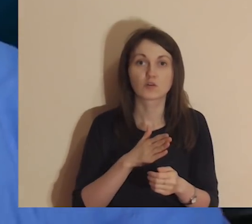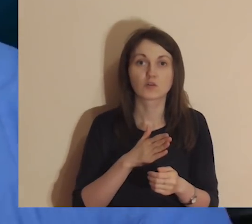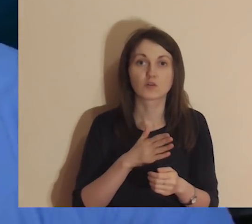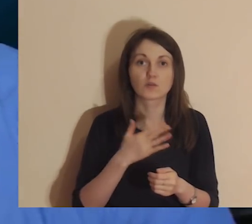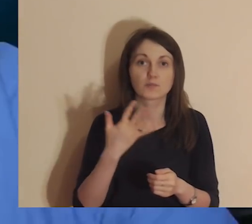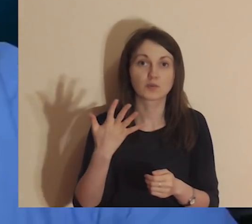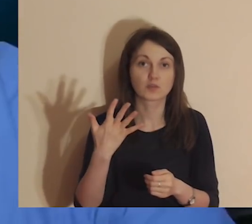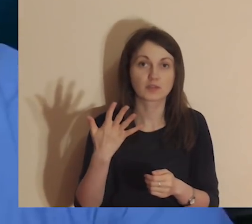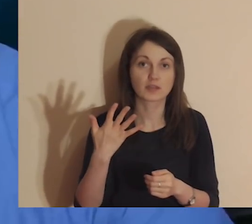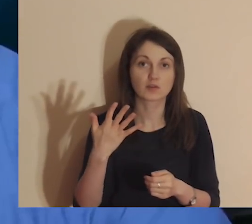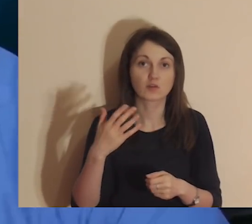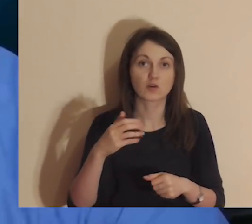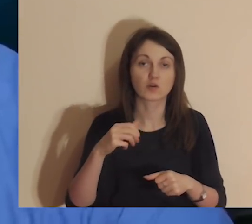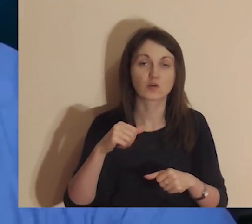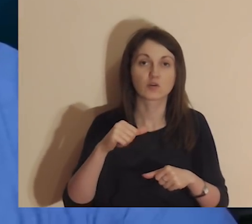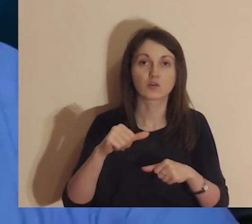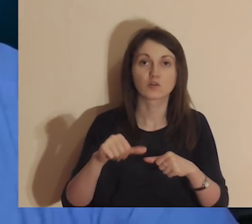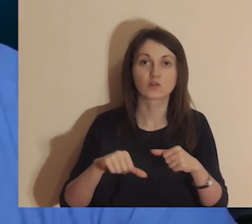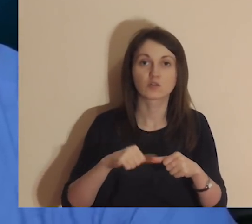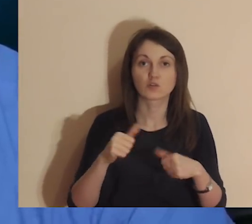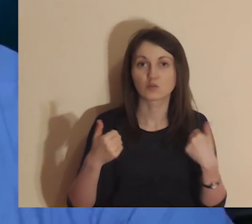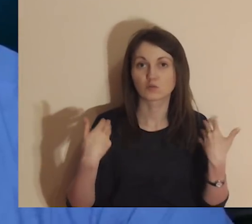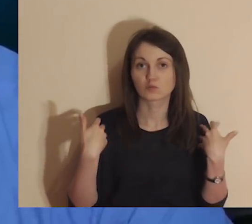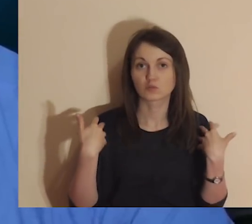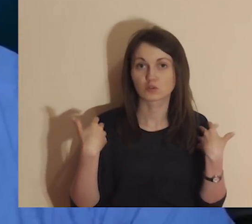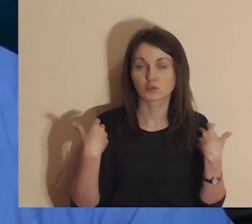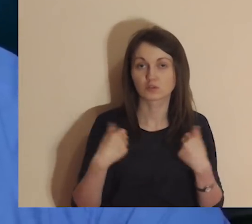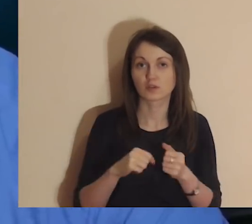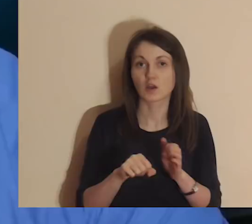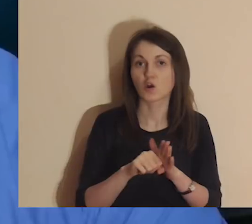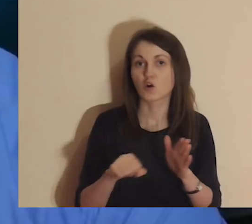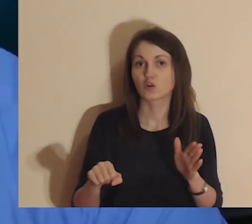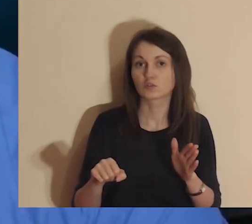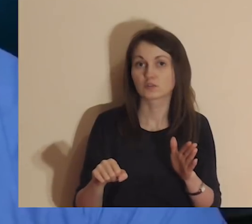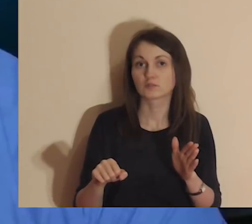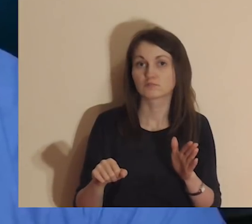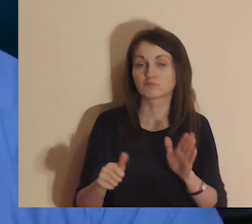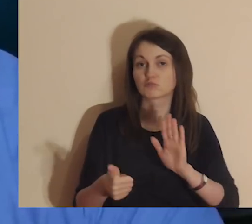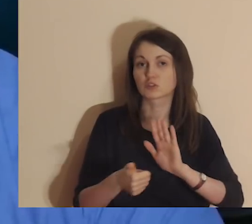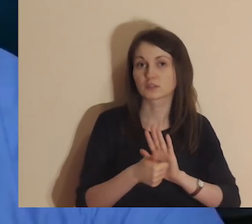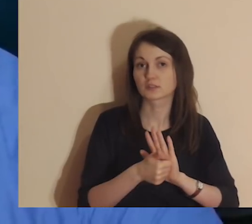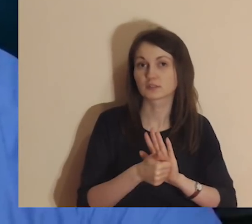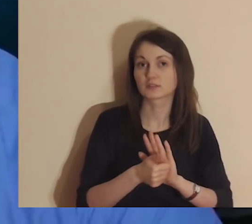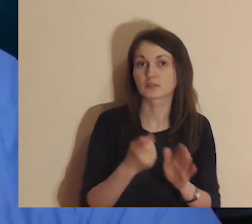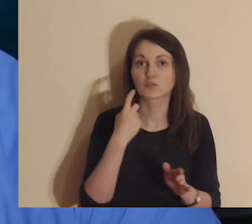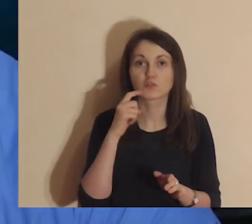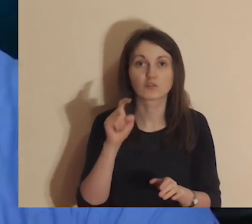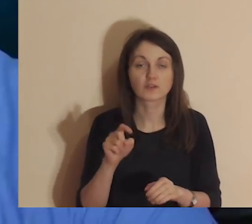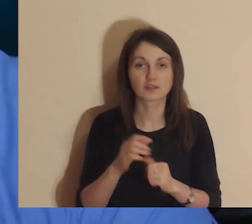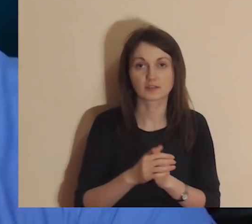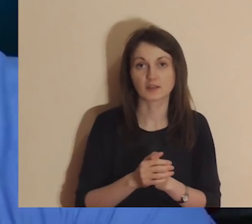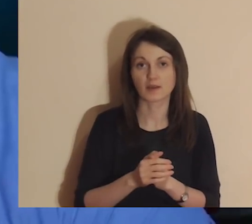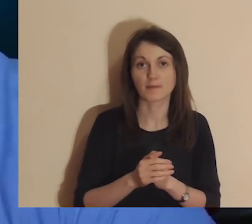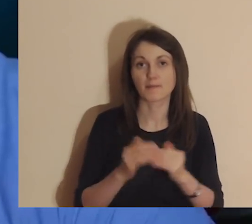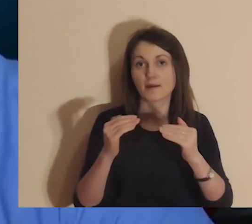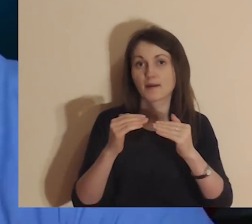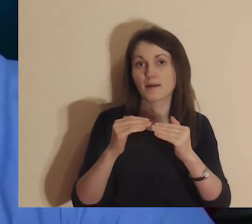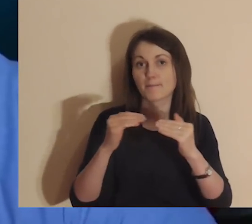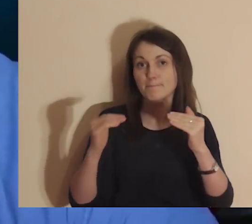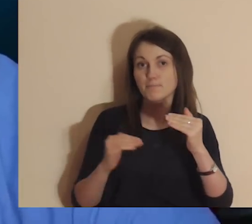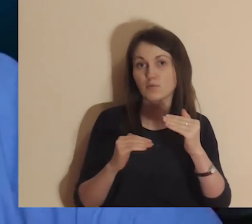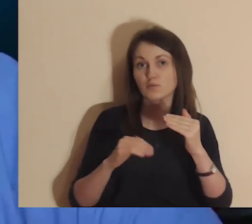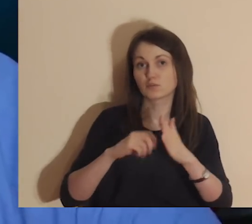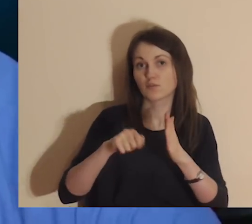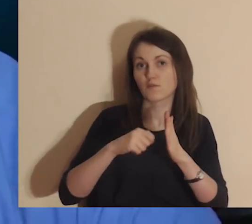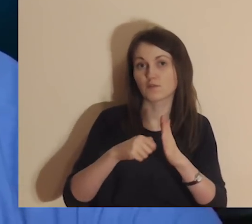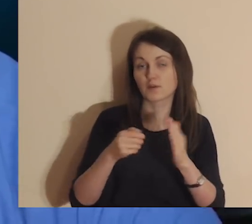I to są rekolekcje takie krótki fundament, 3,5 dnia od 16 kwietnia, jeśli ktoś z was jest zainteresowany w Kaliszu. Linki są